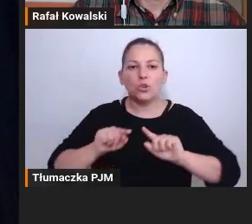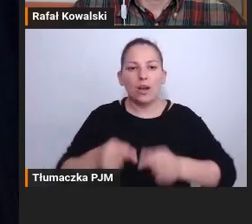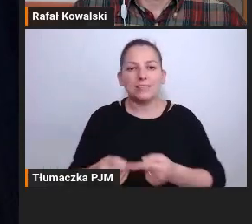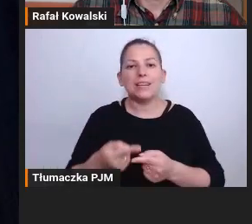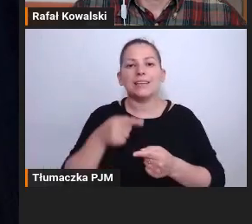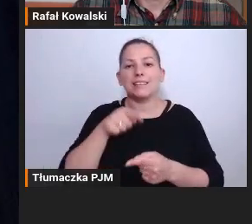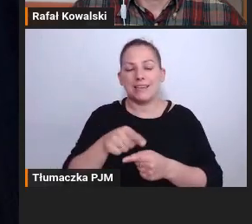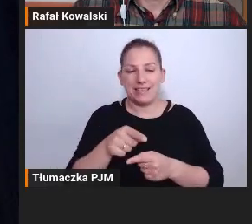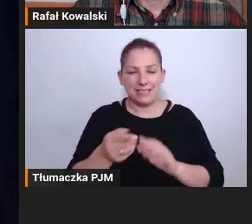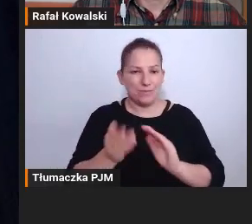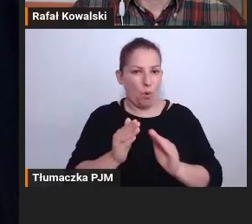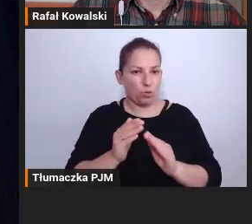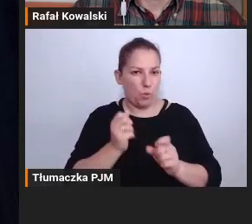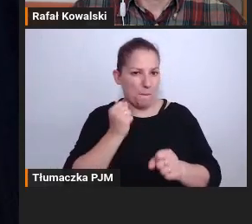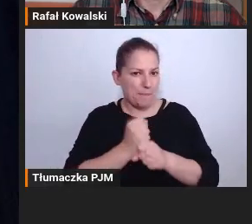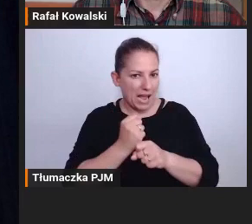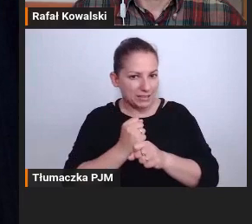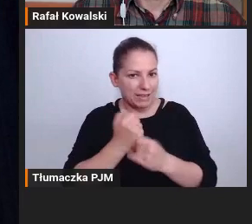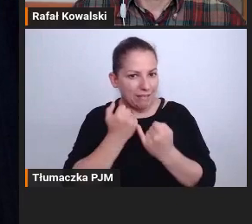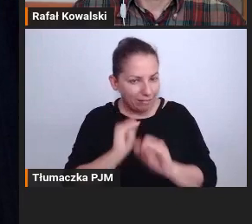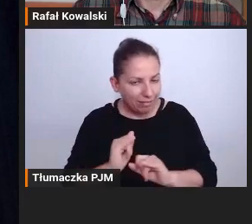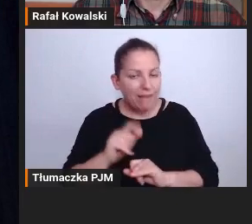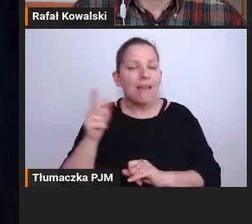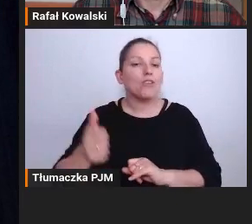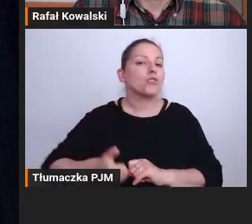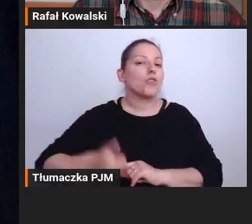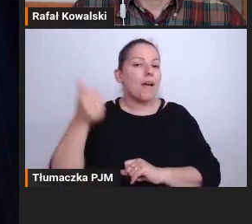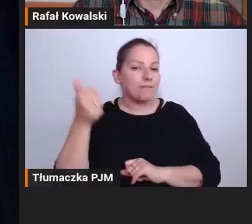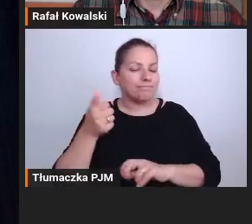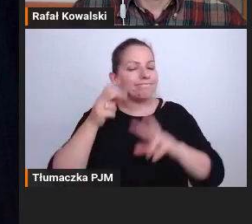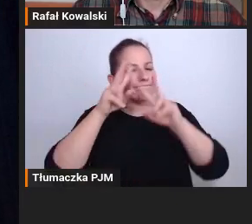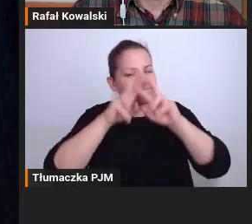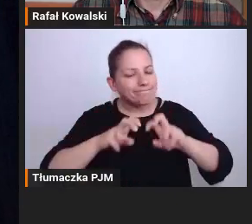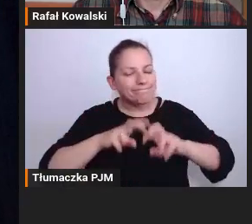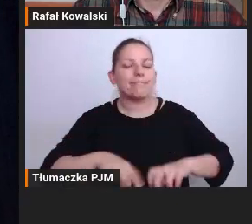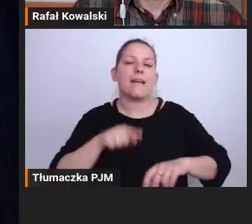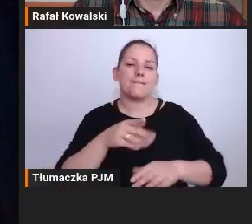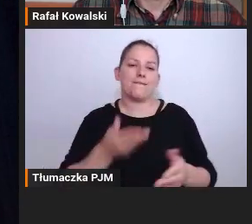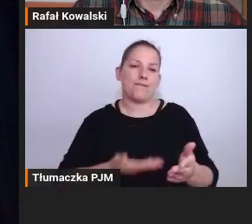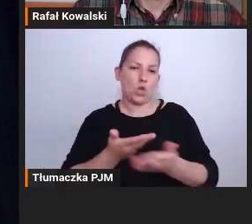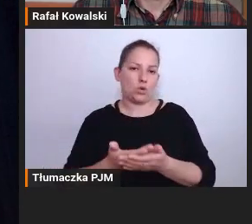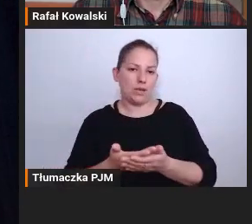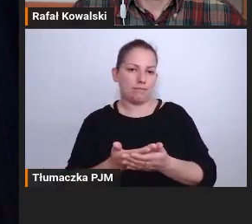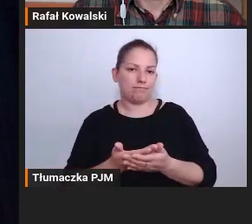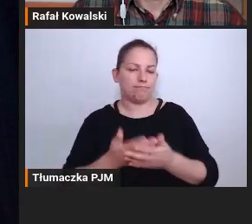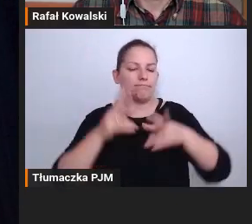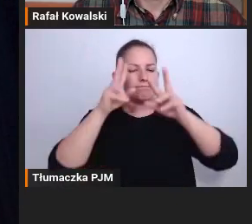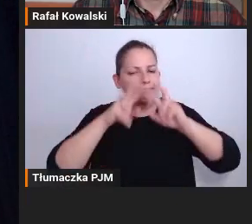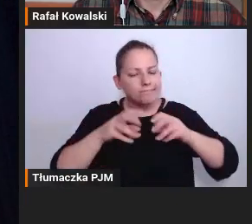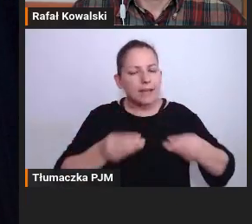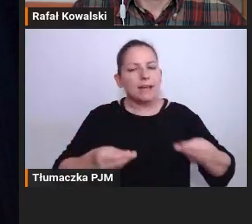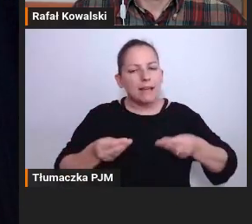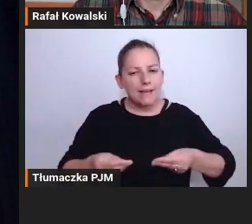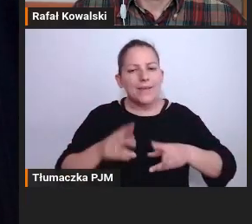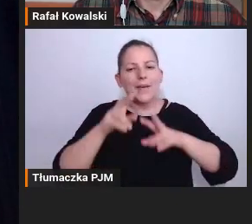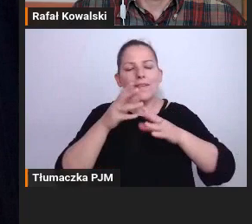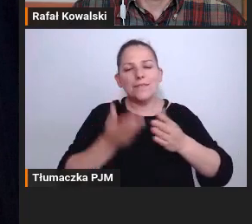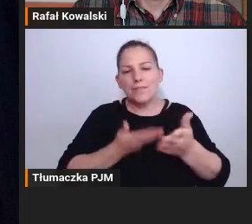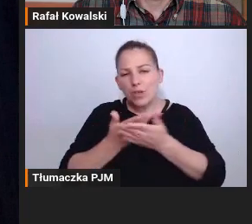ten sposób. No i tu pracodawca rozpatruje ten wniosek. Rozpatruje ten wniosek, no i